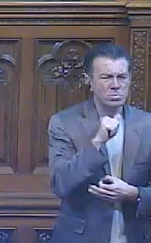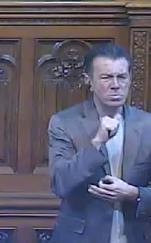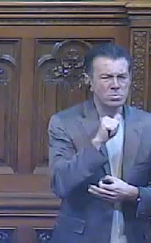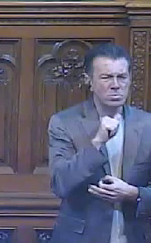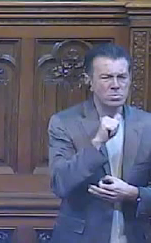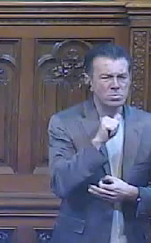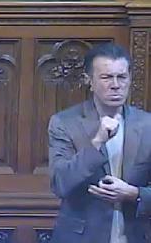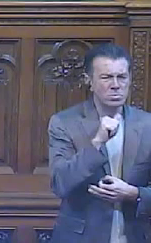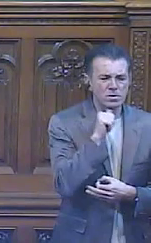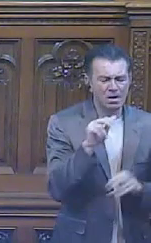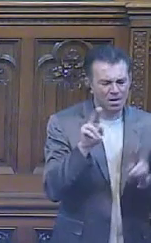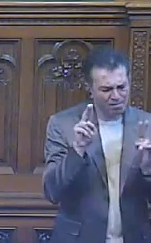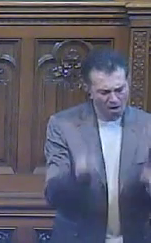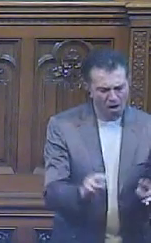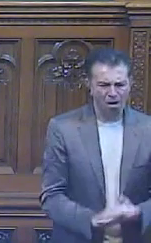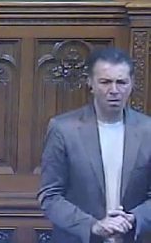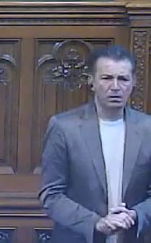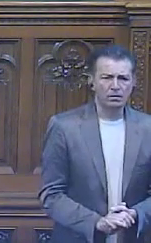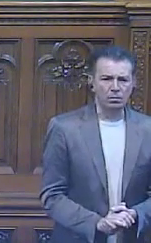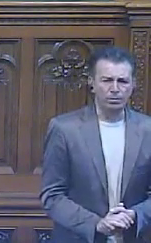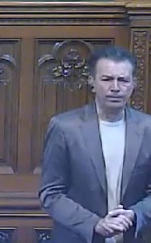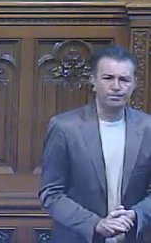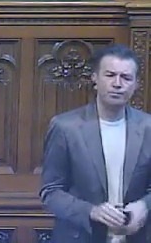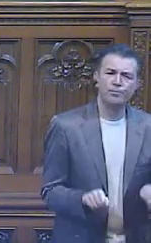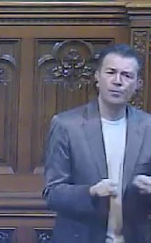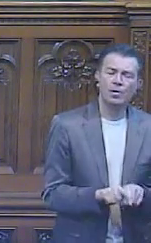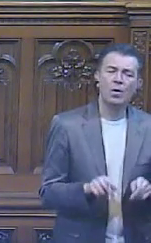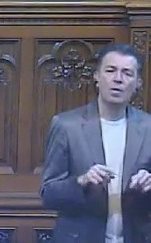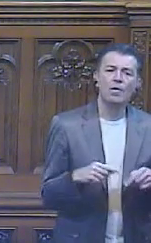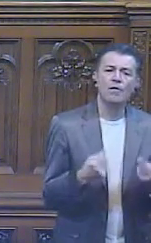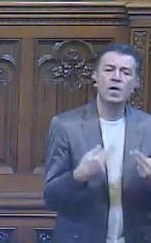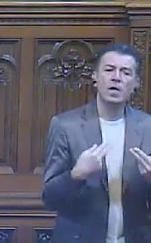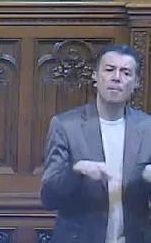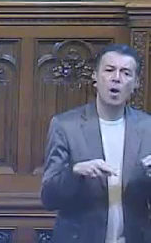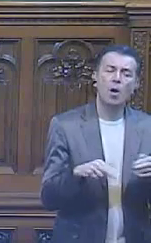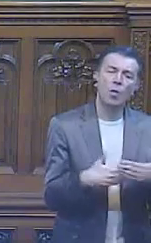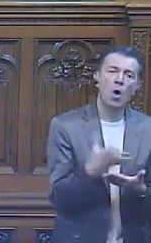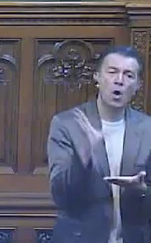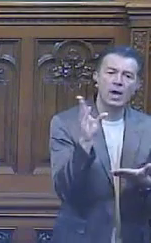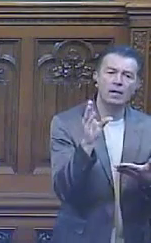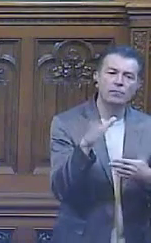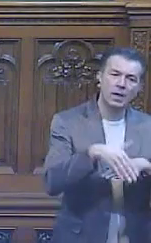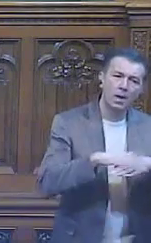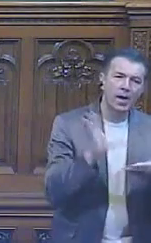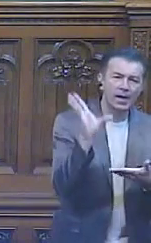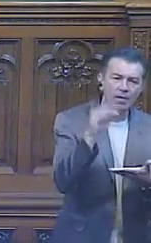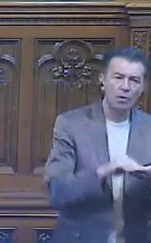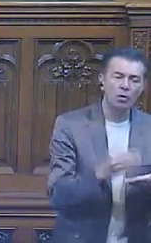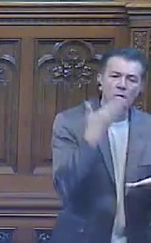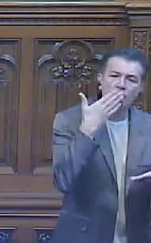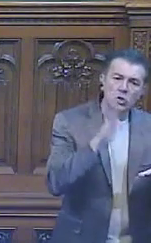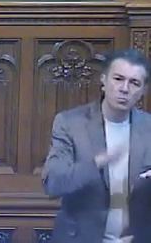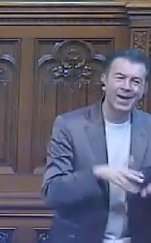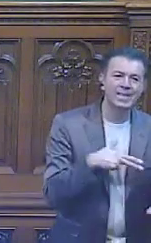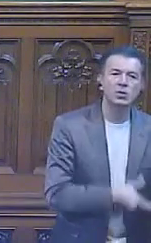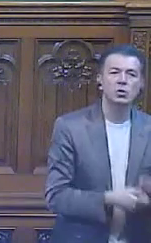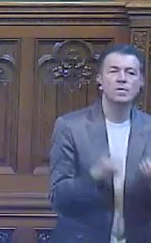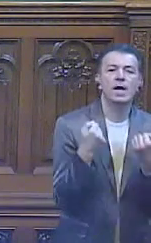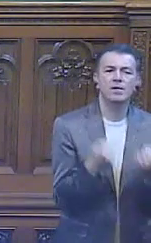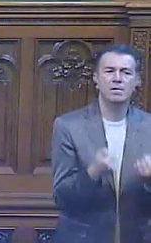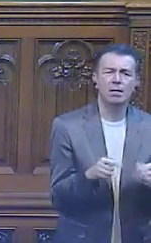die Unwahrheit, meine sehr geehrten Damen und Herren. Da steht weiter, wir bauen neue Gemeindewohnungen und garantieren soziale Sicherheit. Auch das